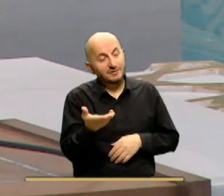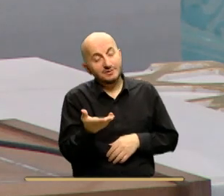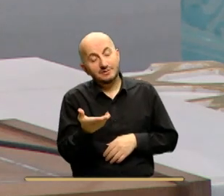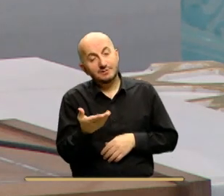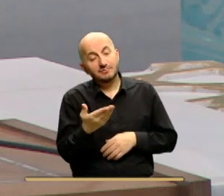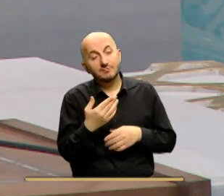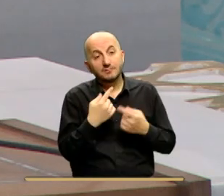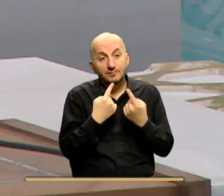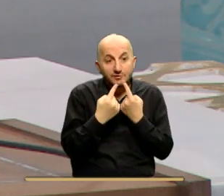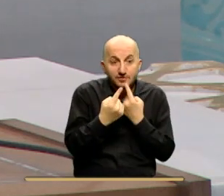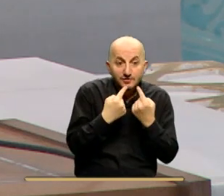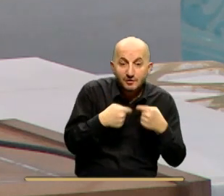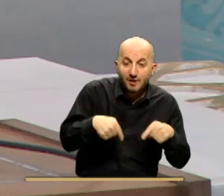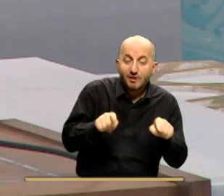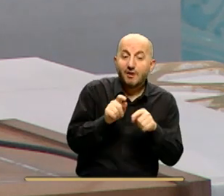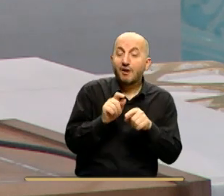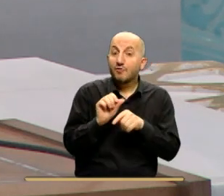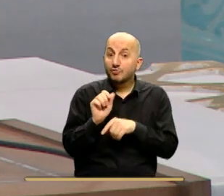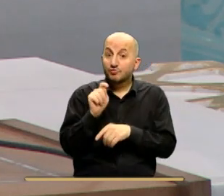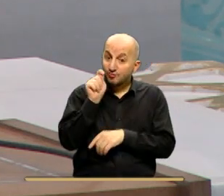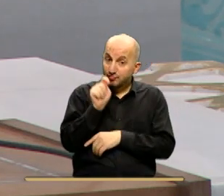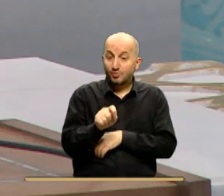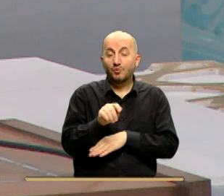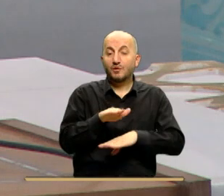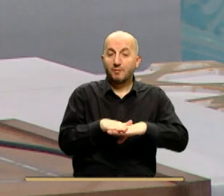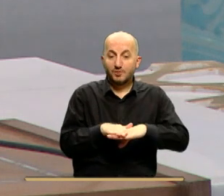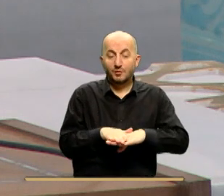İstişareye vurgu yapılıyor bu ayeti cellede. İşte